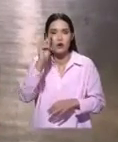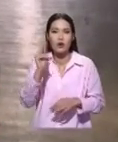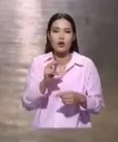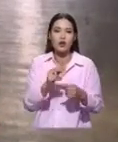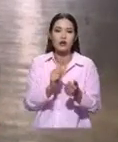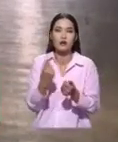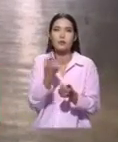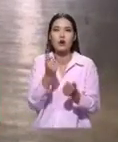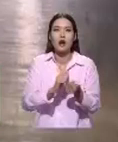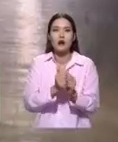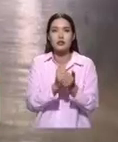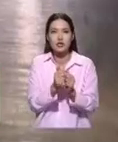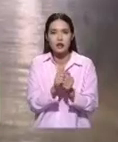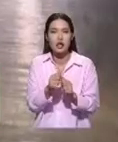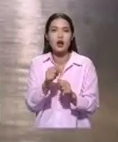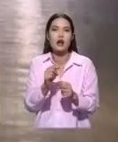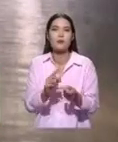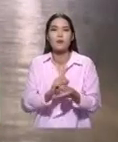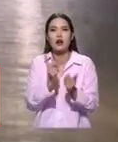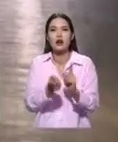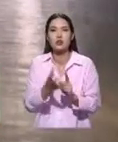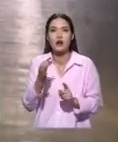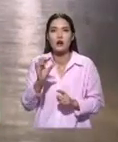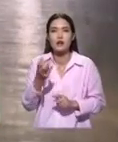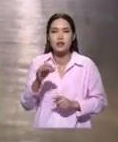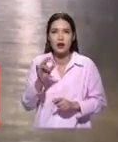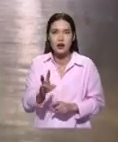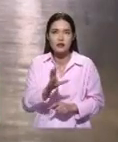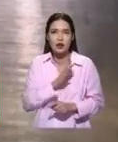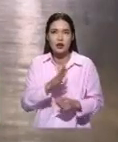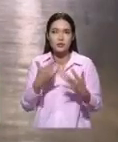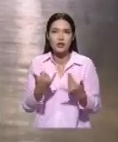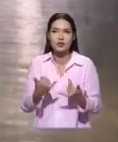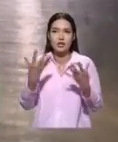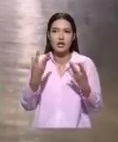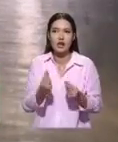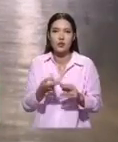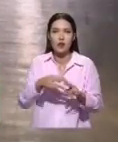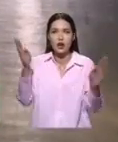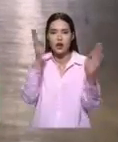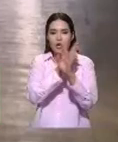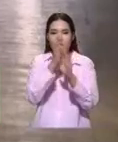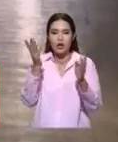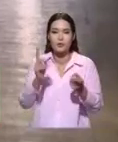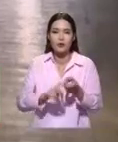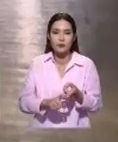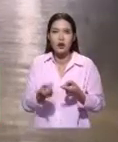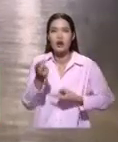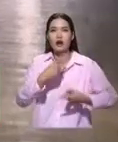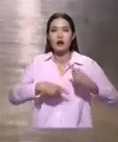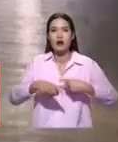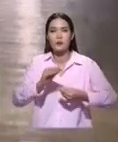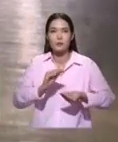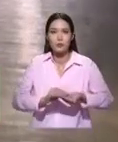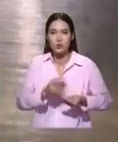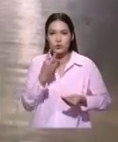түгелімен онлайн форматқа ауыстырылды. Дегенмен түстен кейін ауа райының енді қалпына келуіне